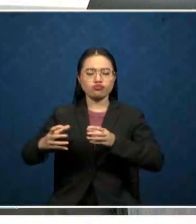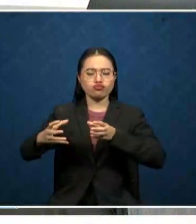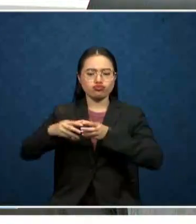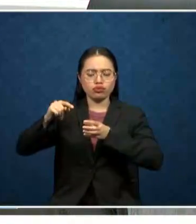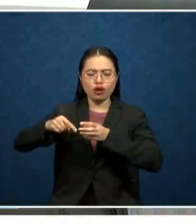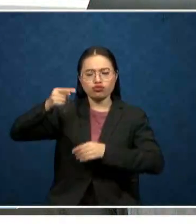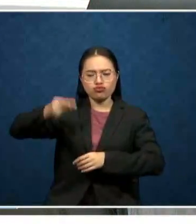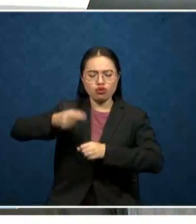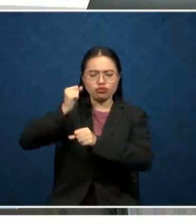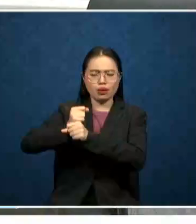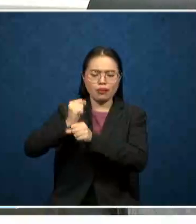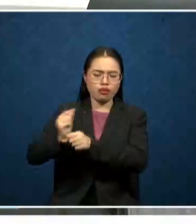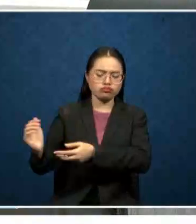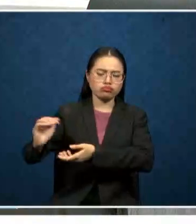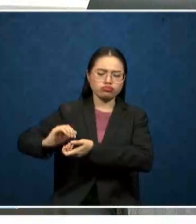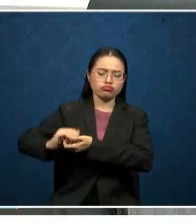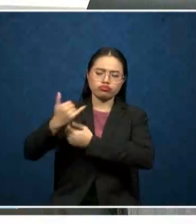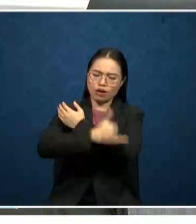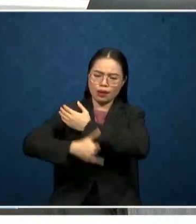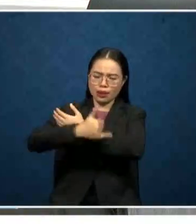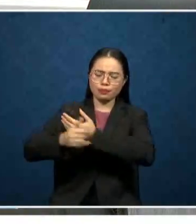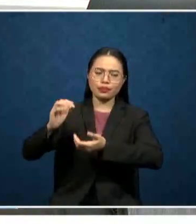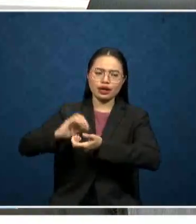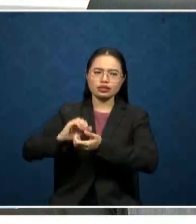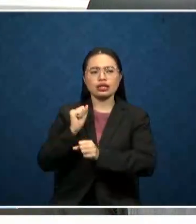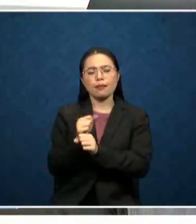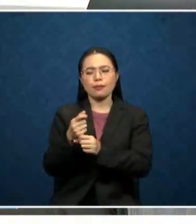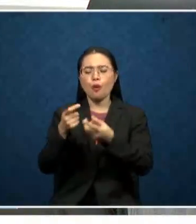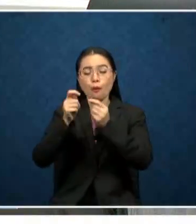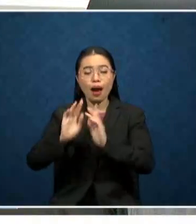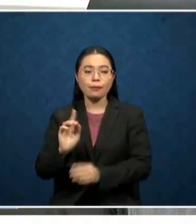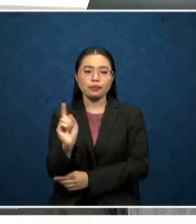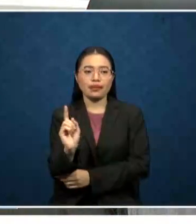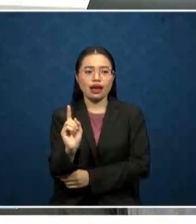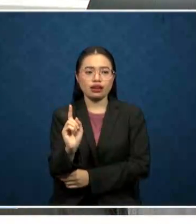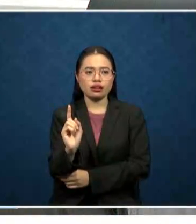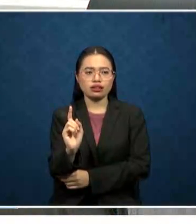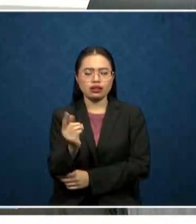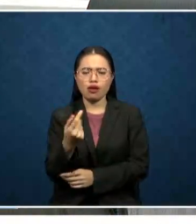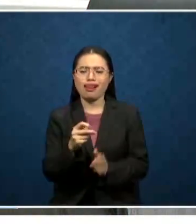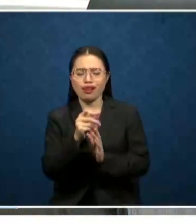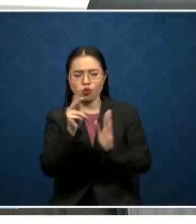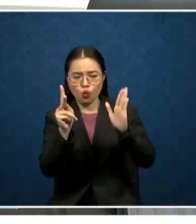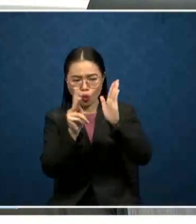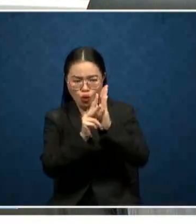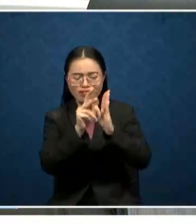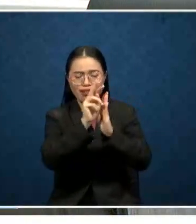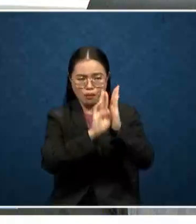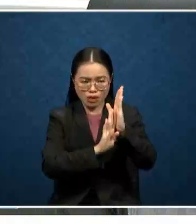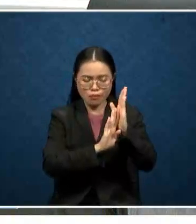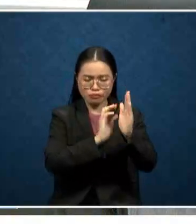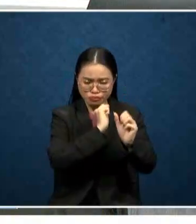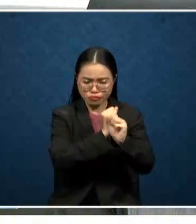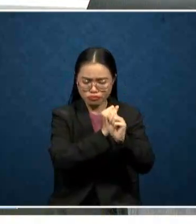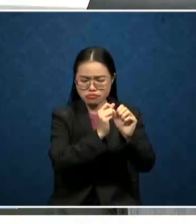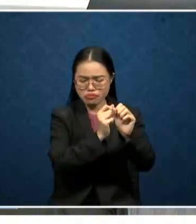เป็นหน่วยงานอย่างไรบ้างนะครับแล้วก็กฎระเบียบที่เกี่ยวข้องเนี่ยอาจจะต้องมีท